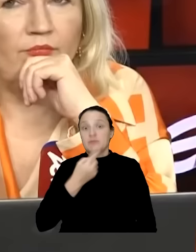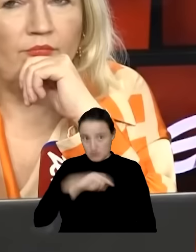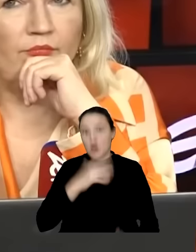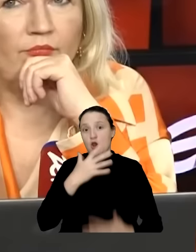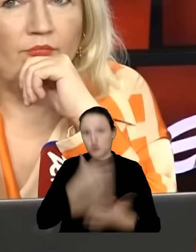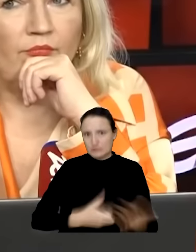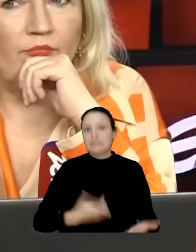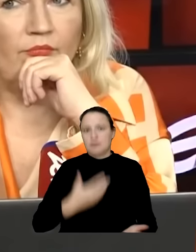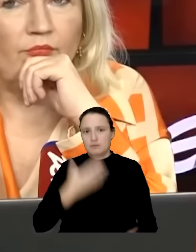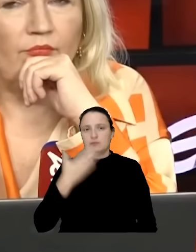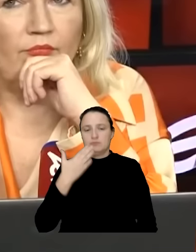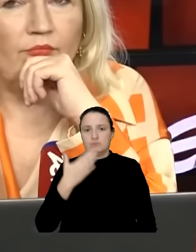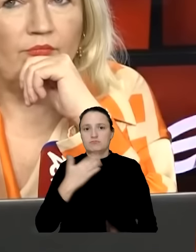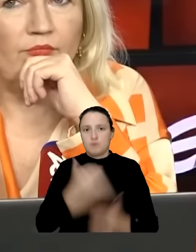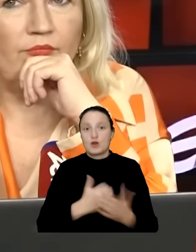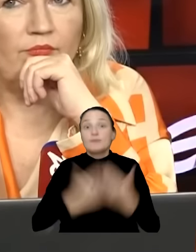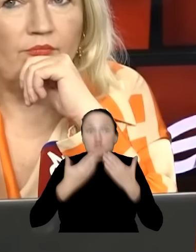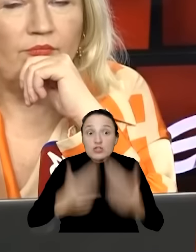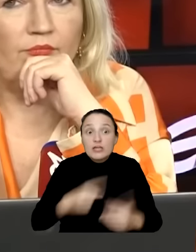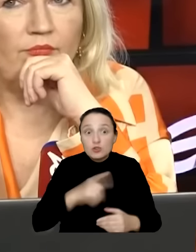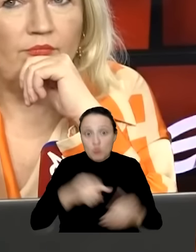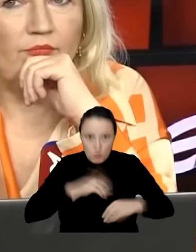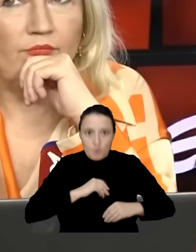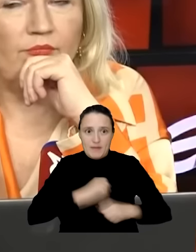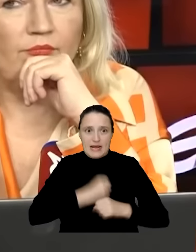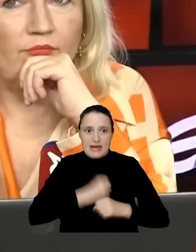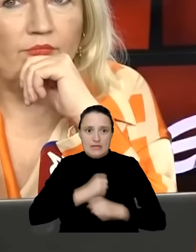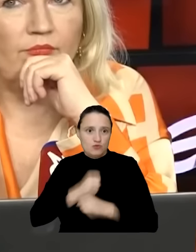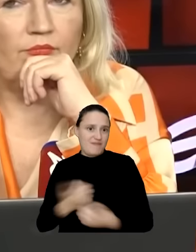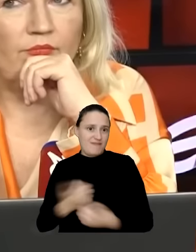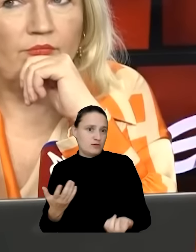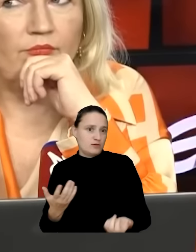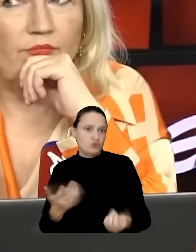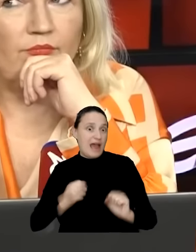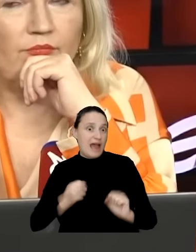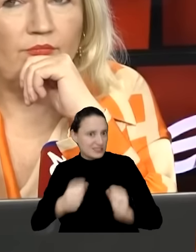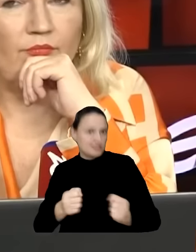korzystamy. Dzięki temu możemy pracować i być aktywni